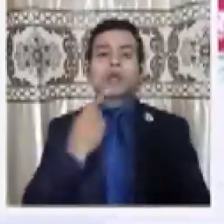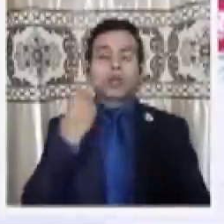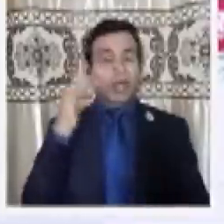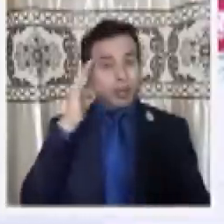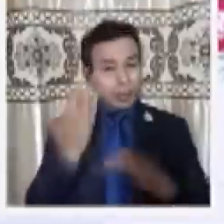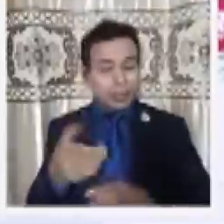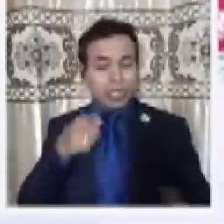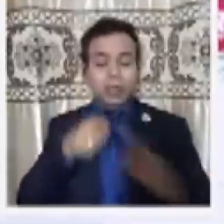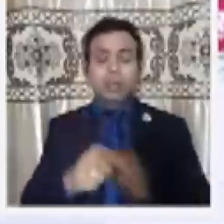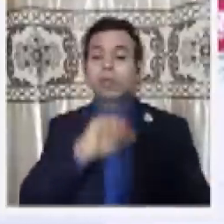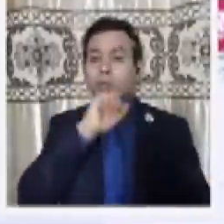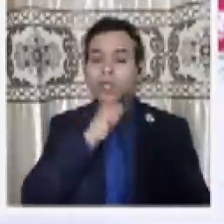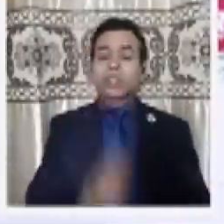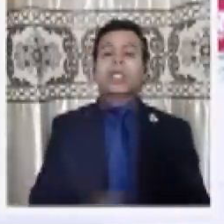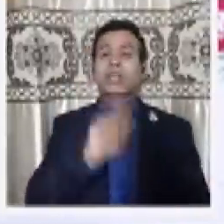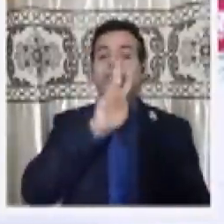20.76% নারী।